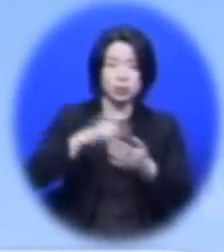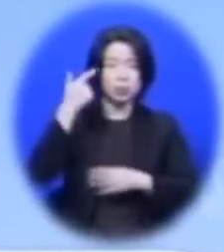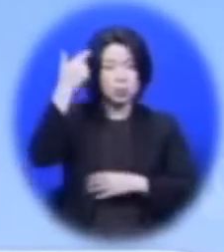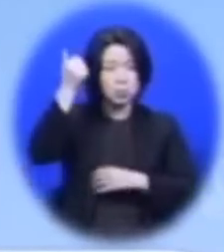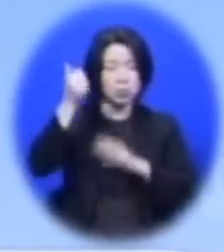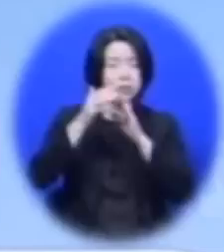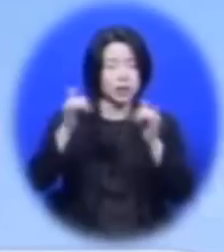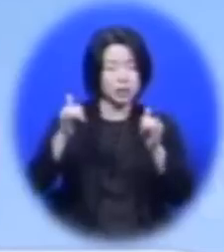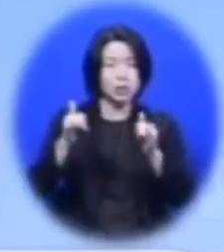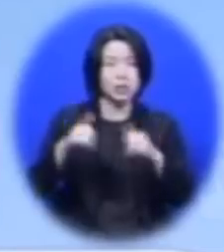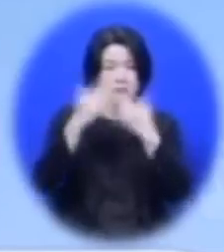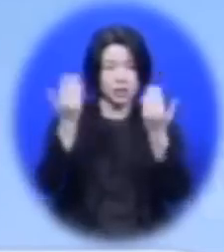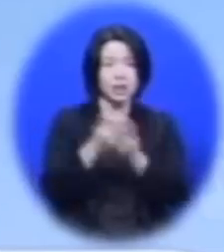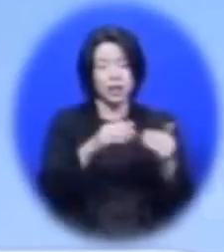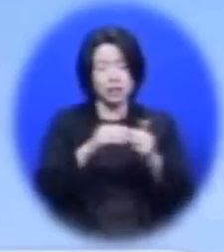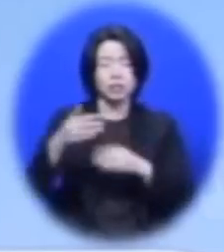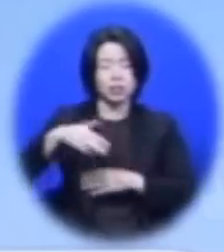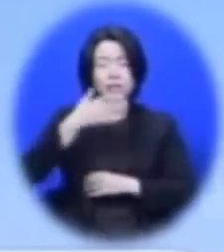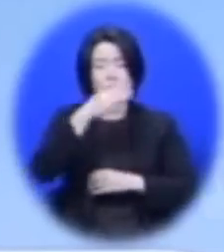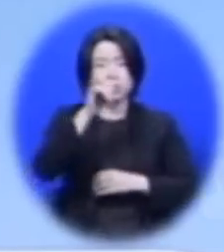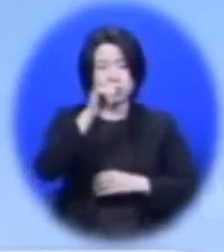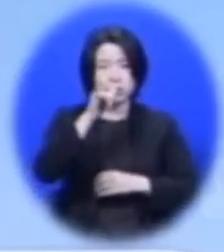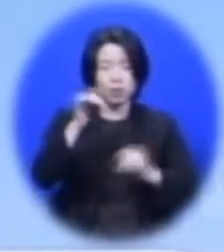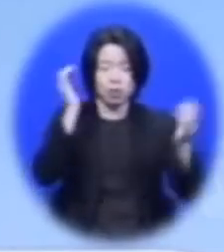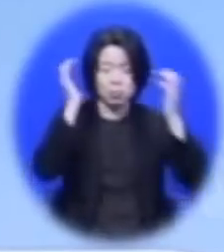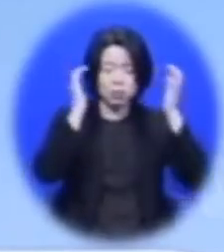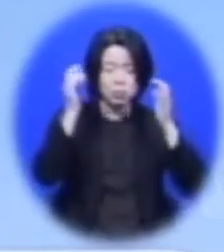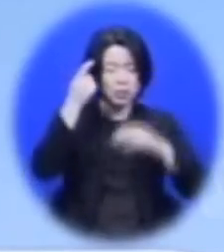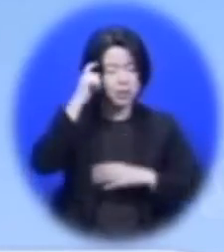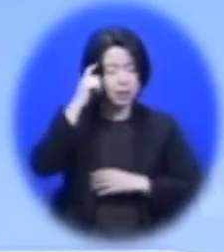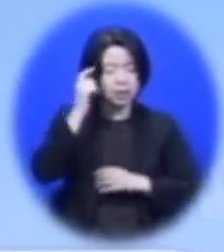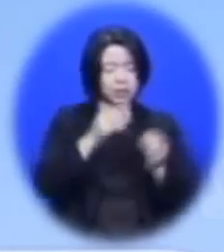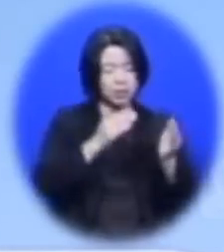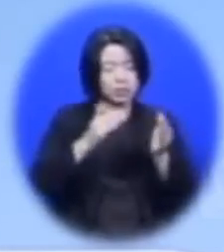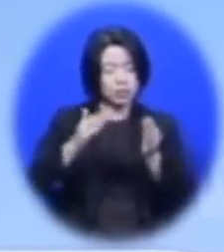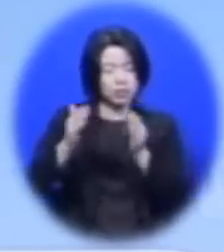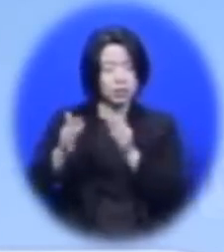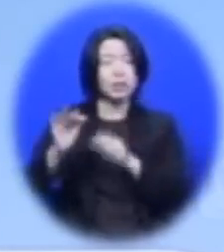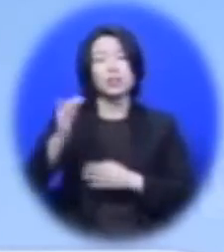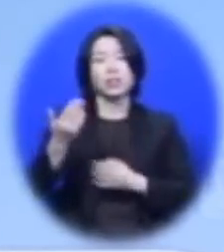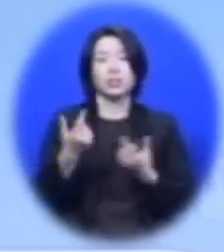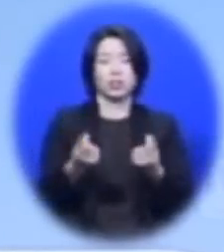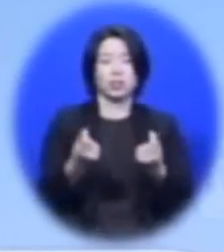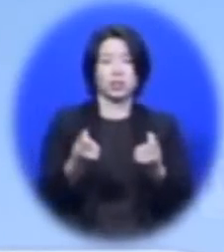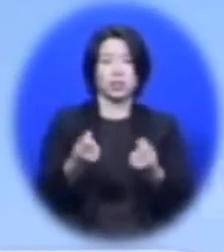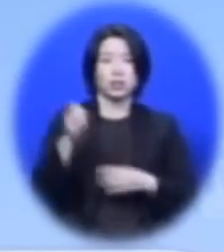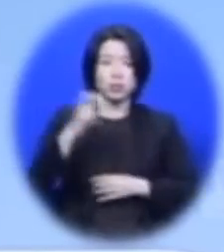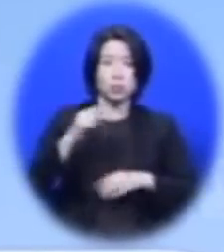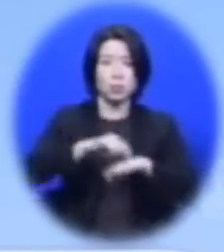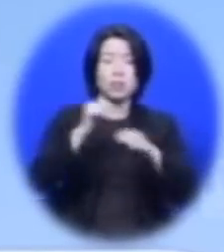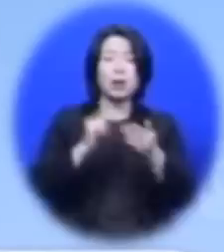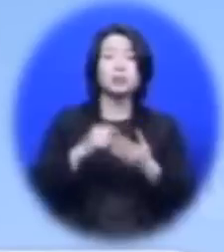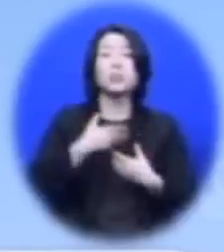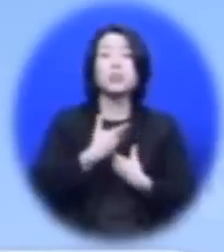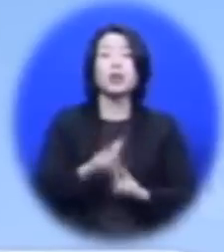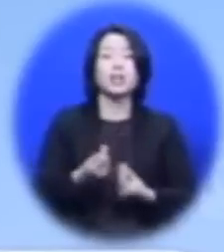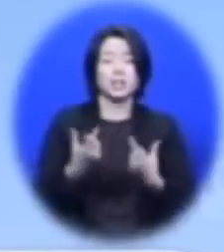거야. 복잡했던 생각이 정리가 되는 것 같았다. 그리고 마음도 편안해지는 것 같다.